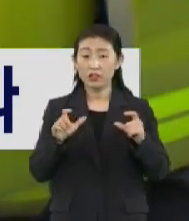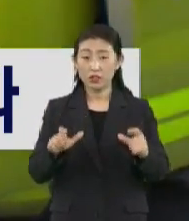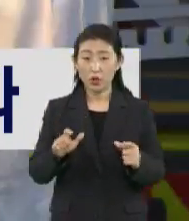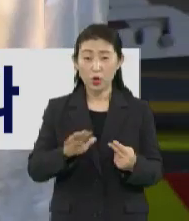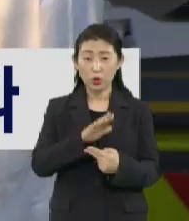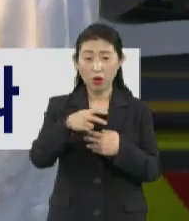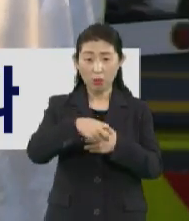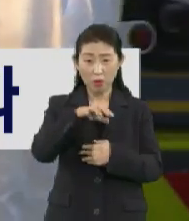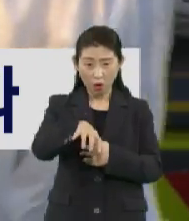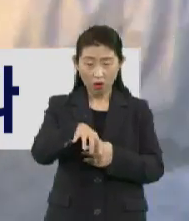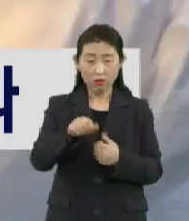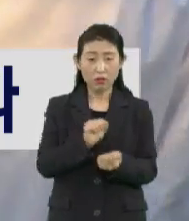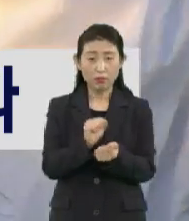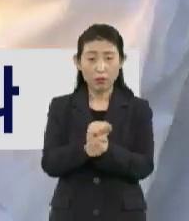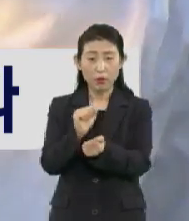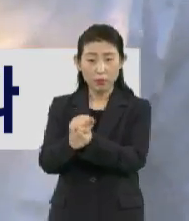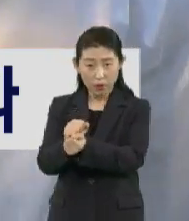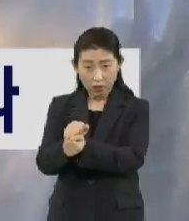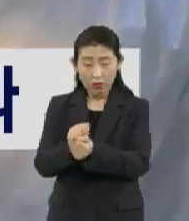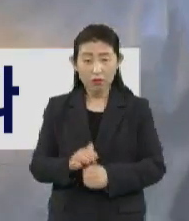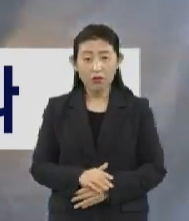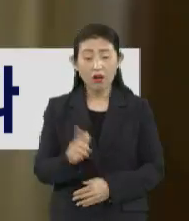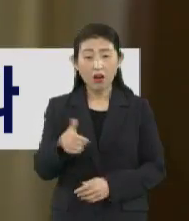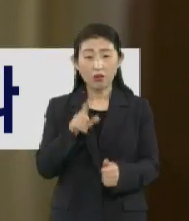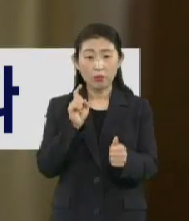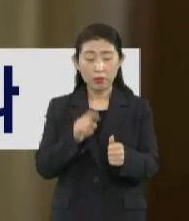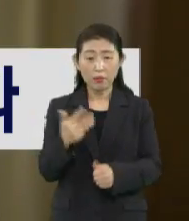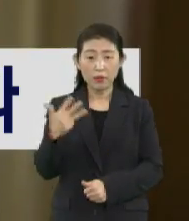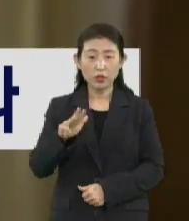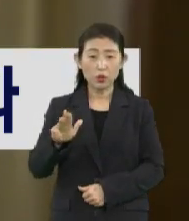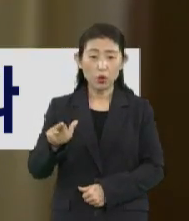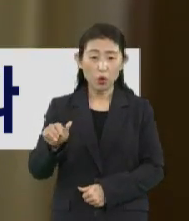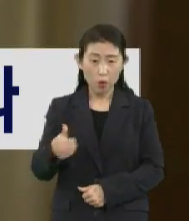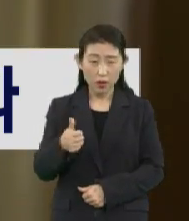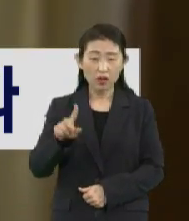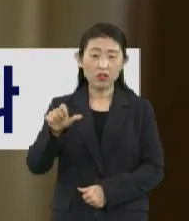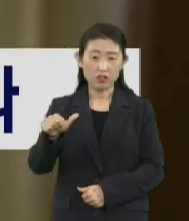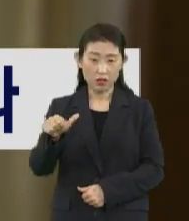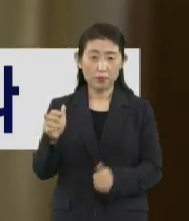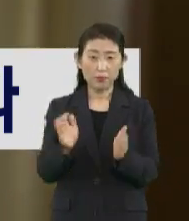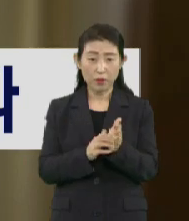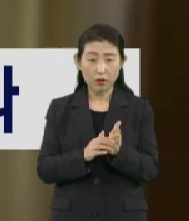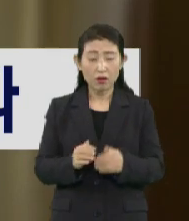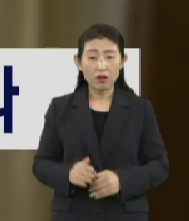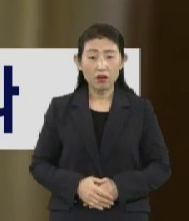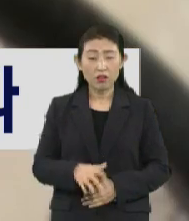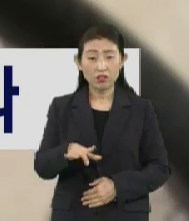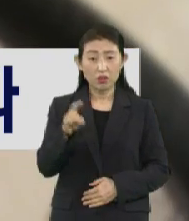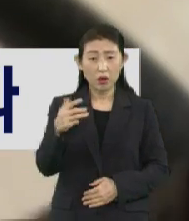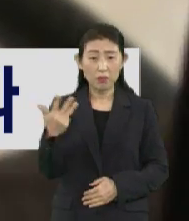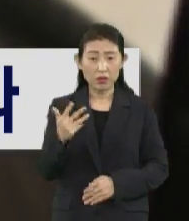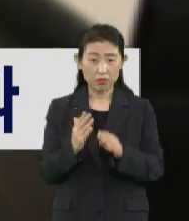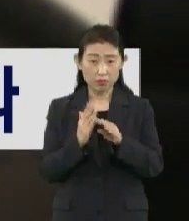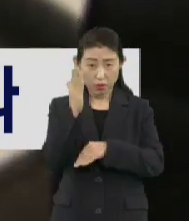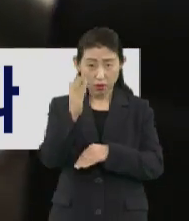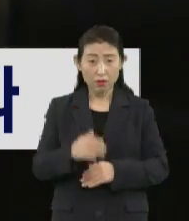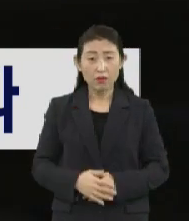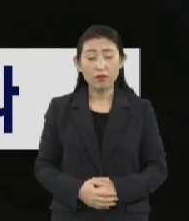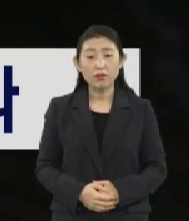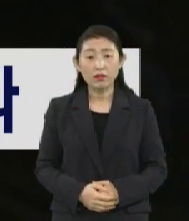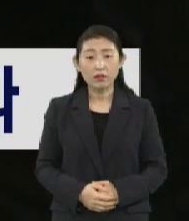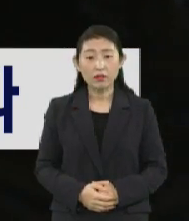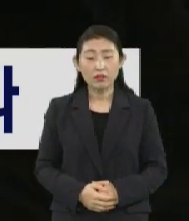대전은 요양 병원 중심으로 감염이 이어지면서 8500 15명이 확장자가 나와 처음으로 8000명 때를 돌파